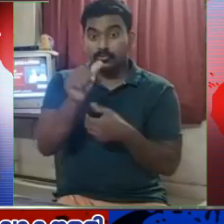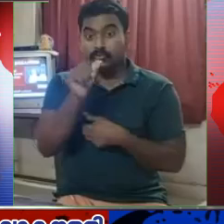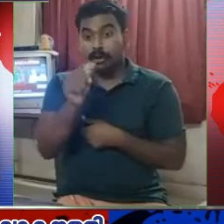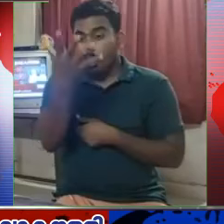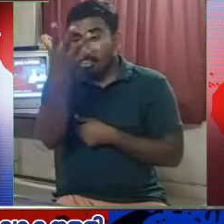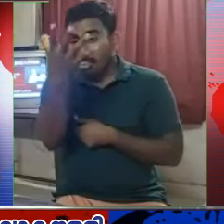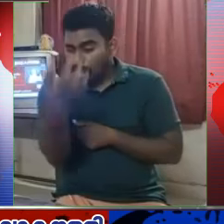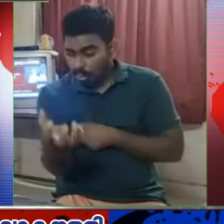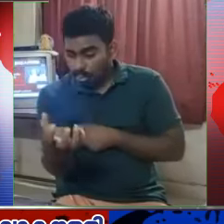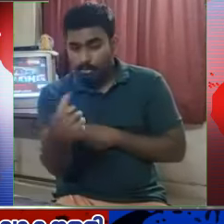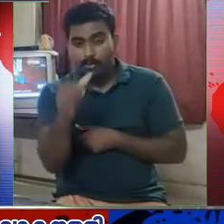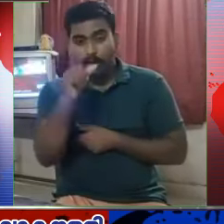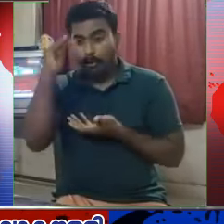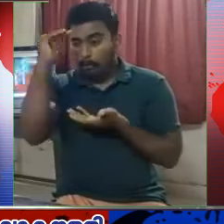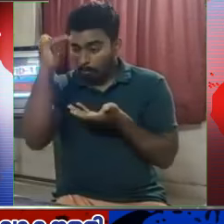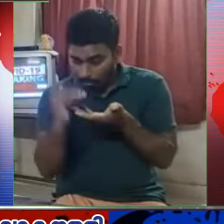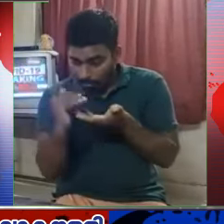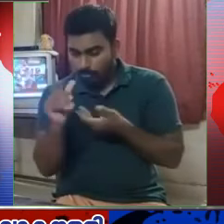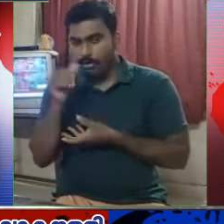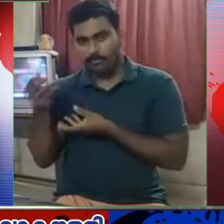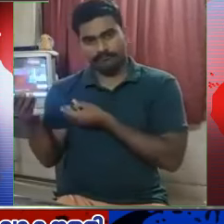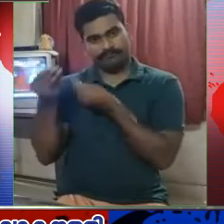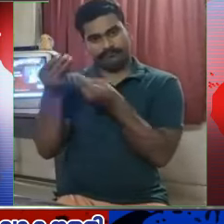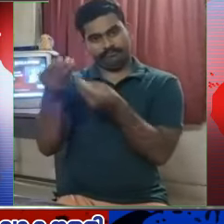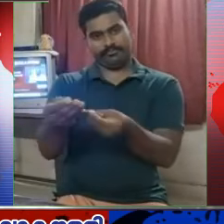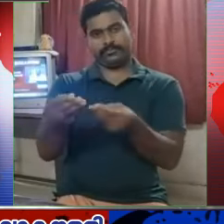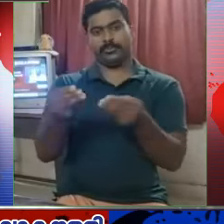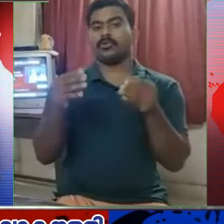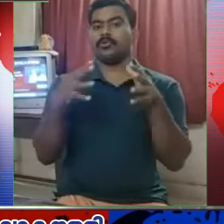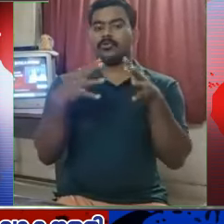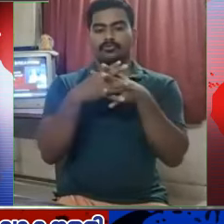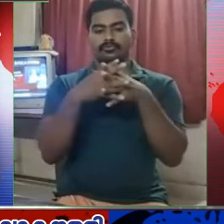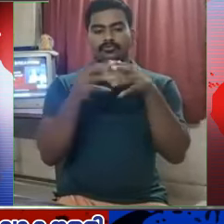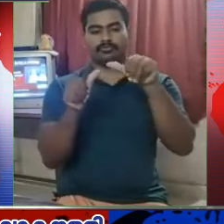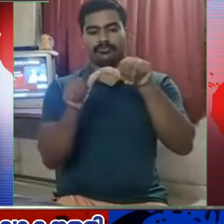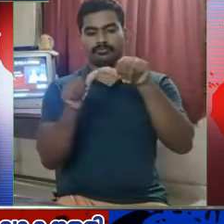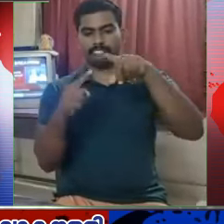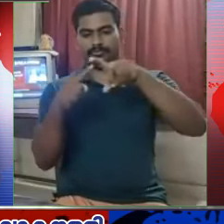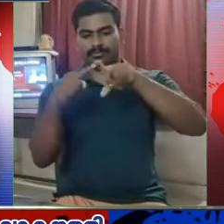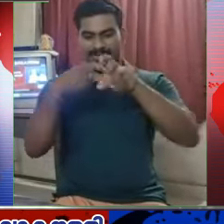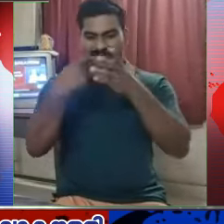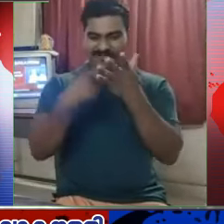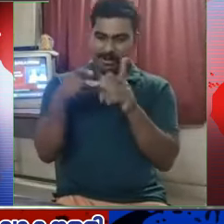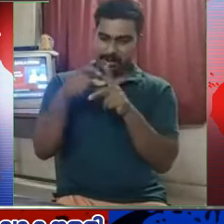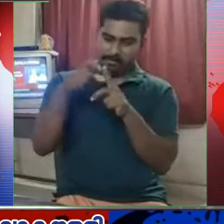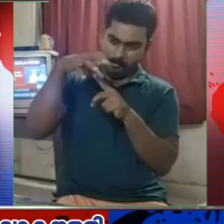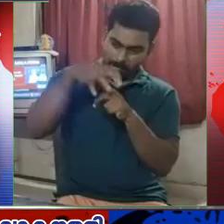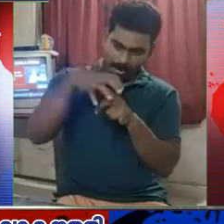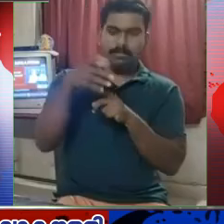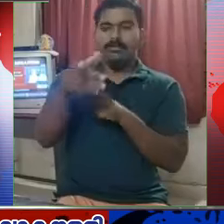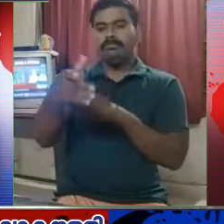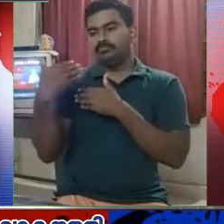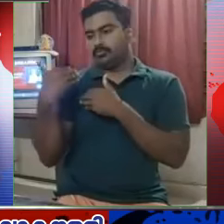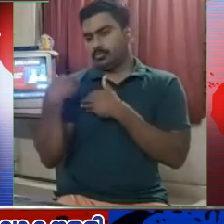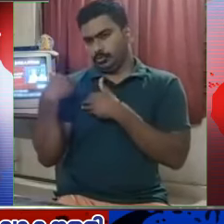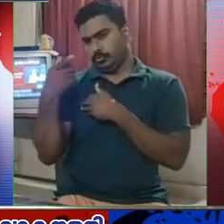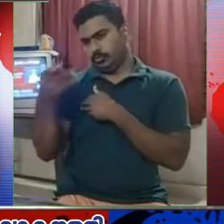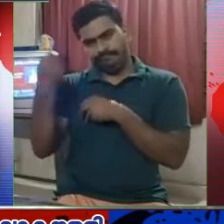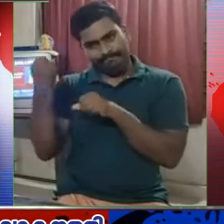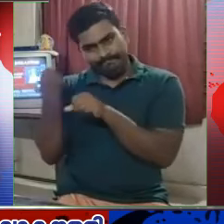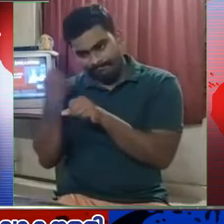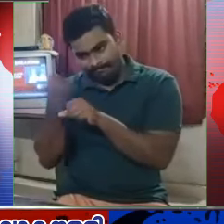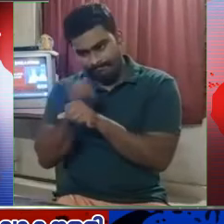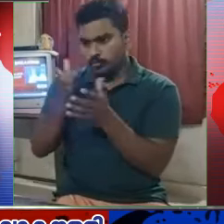എല്ലാവരുടെയും കാര്യത്തിൽ പരിശോധന നടത്തും. സാമ്പിൾ പരിശോധിച്ച് കാര്യങ്ങൾ